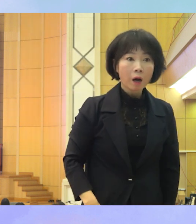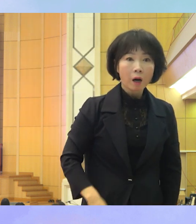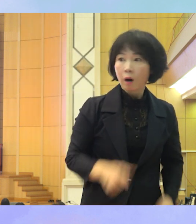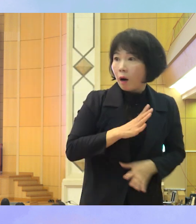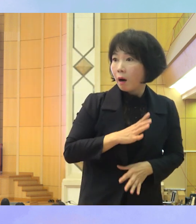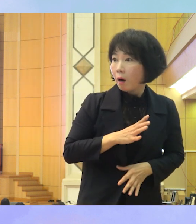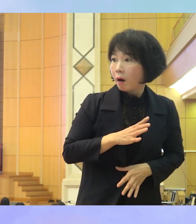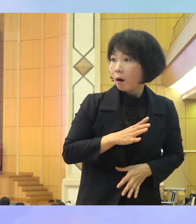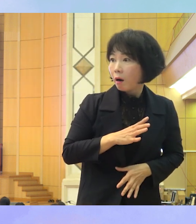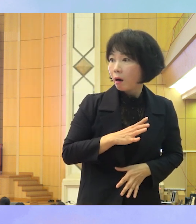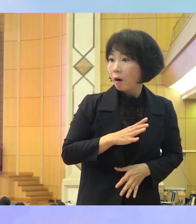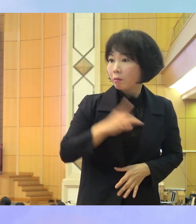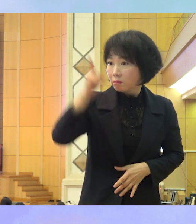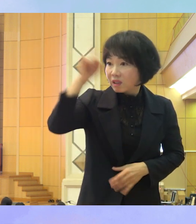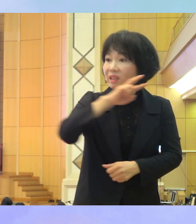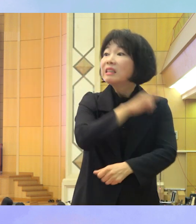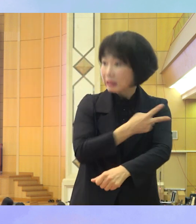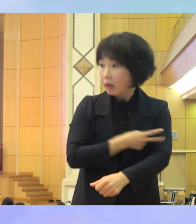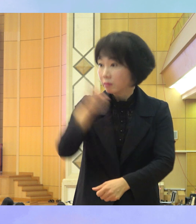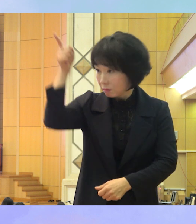예수의